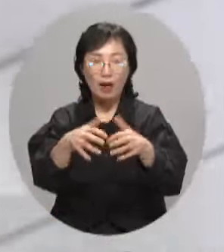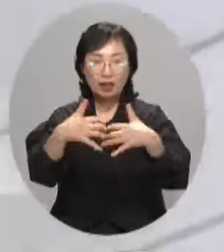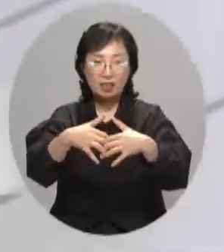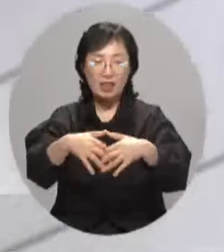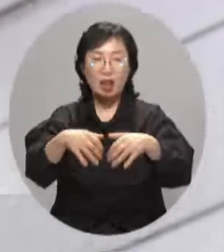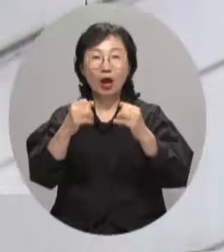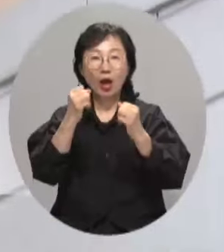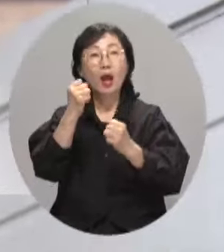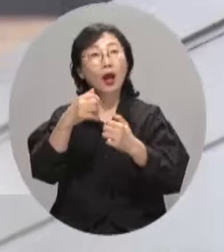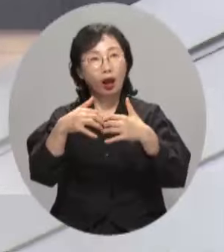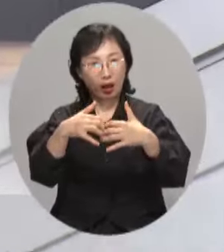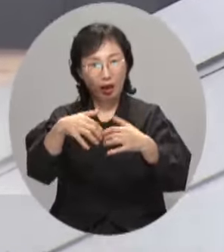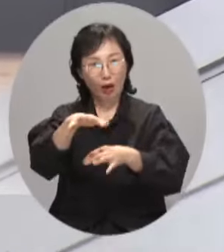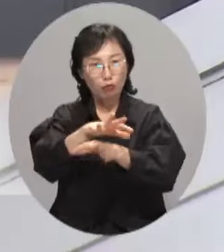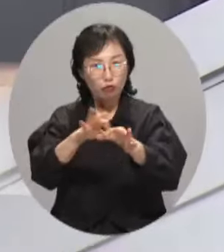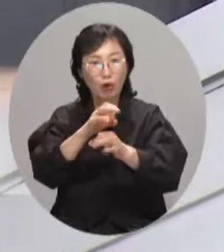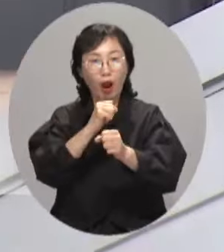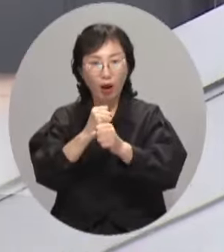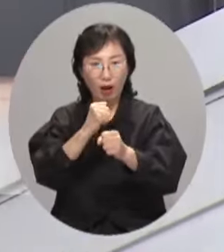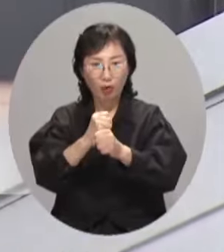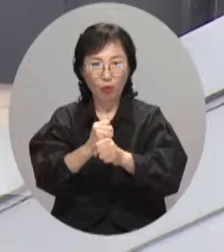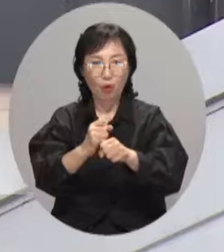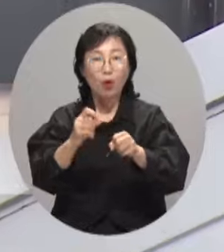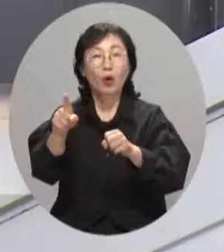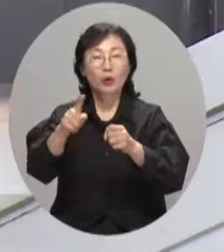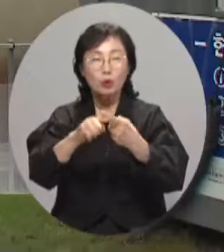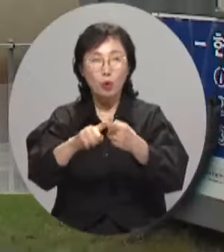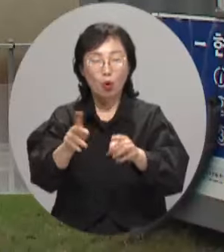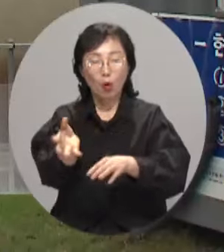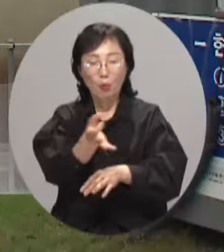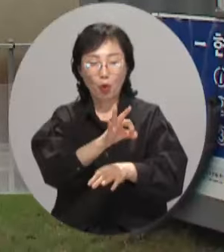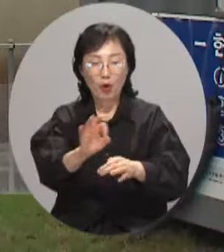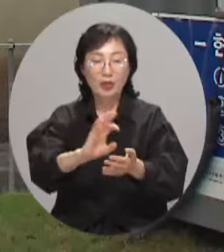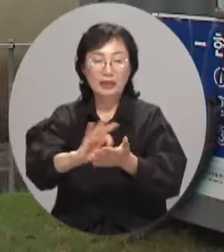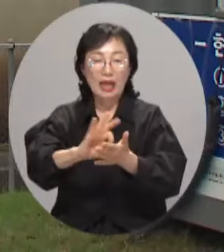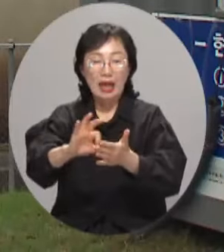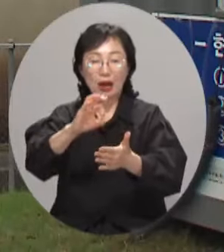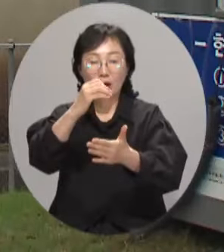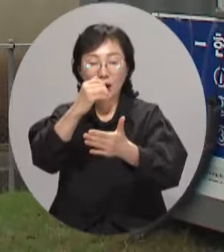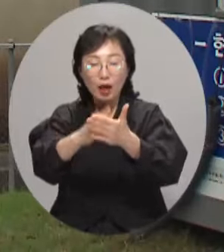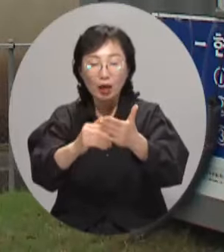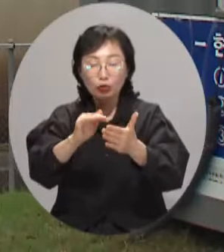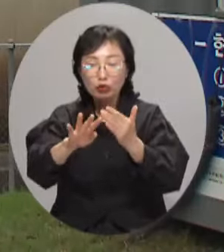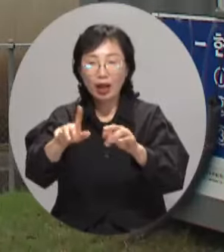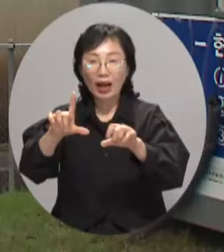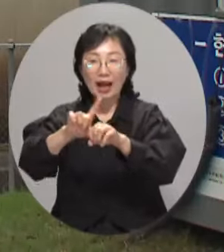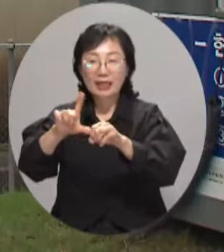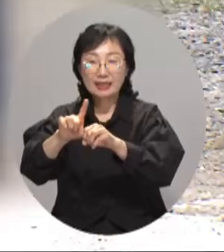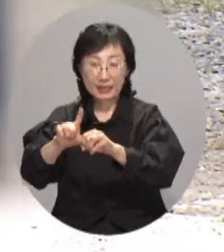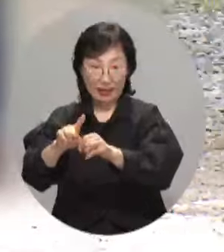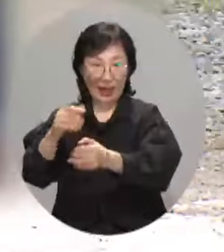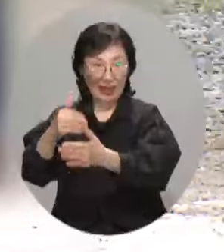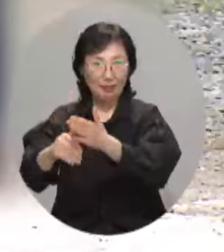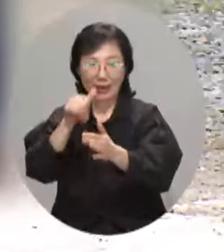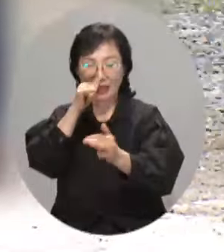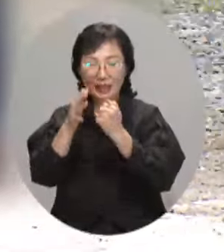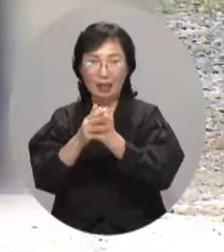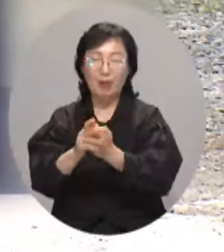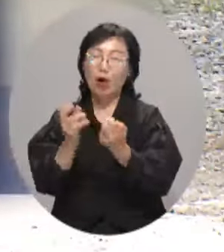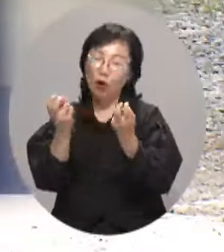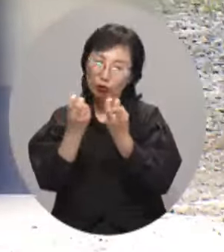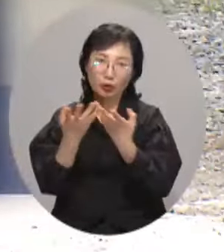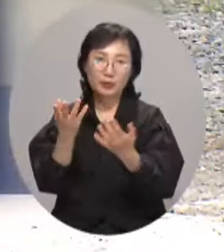돌리고 찌꺼기 건조용 보일러를 가동한 뒤에도 가스가 남아 어쩔 수 없이 태우는 겁니다.